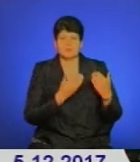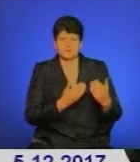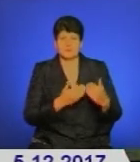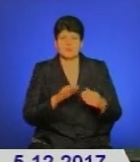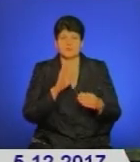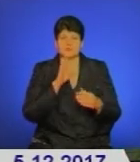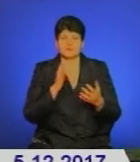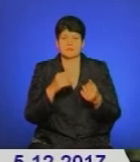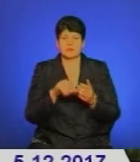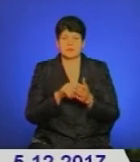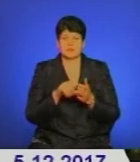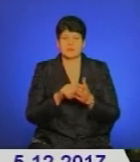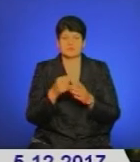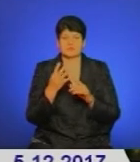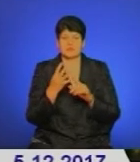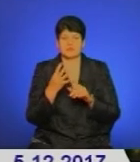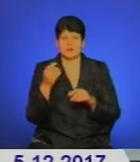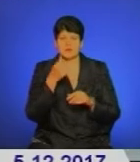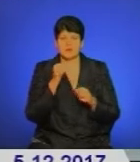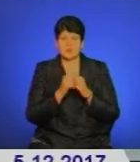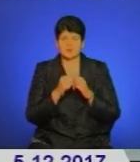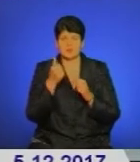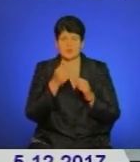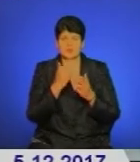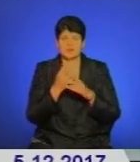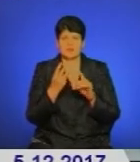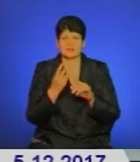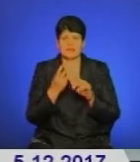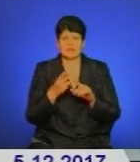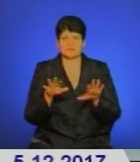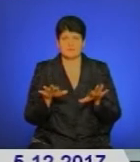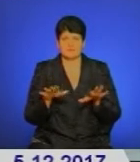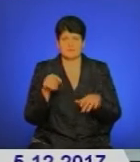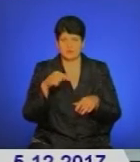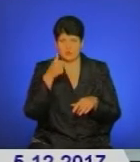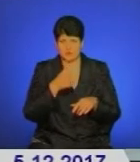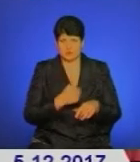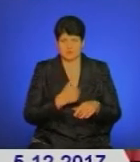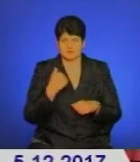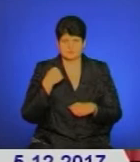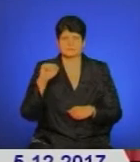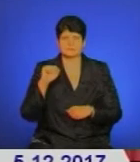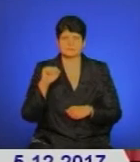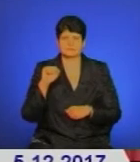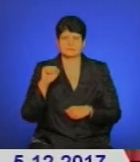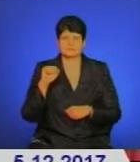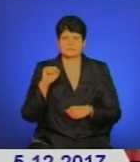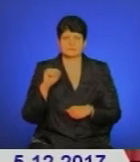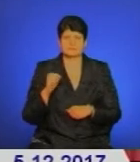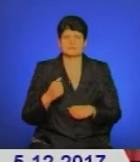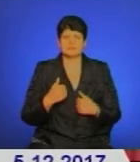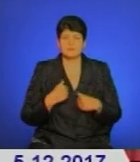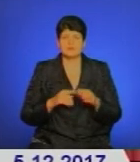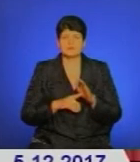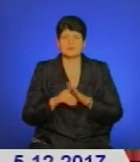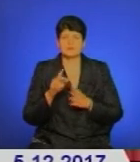дівчина бере 4-й рік поспіль і щороку займає 3-ті місця. Цьогоріч Христина налаштована на перемогу. Я